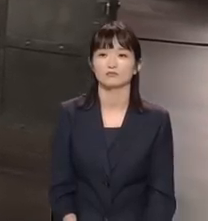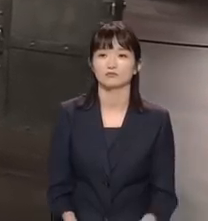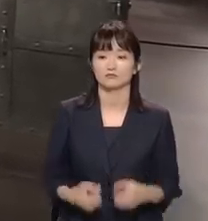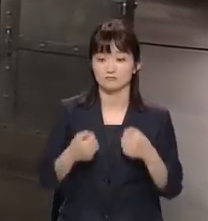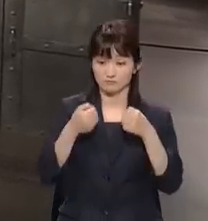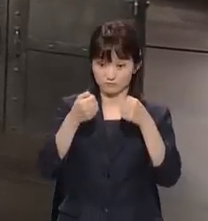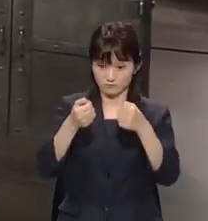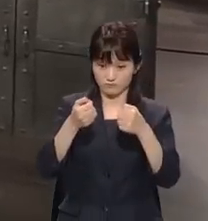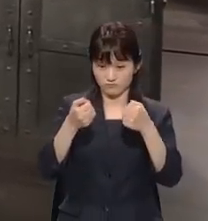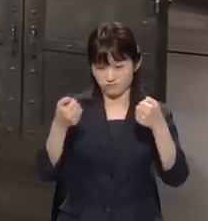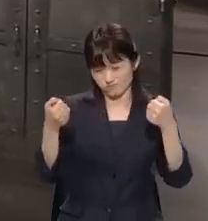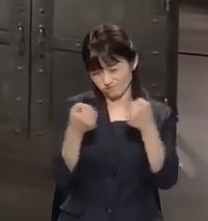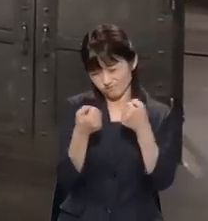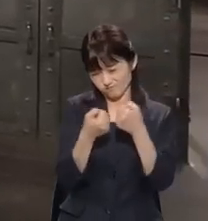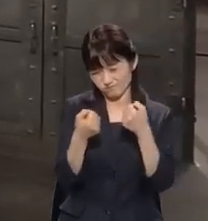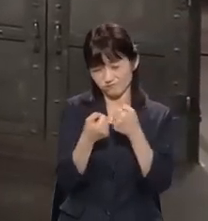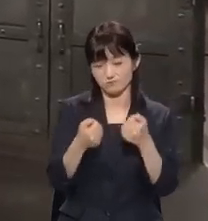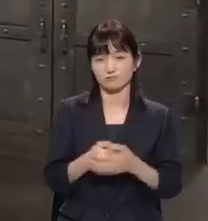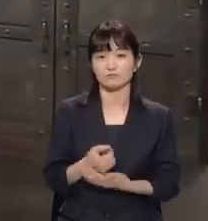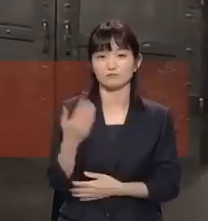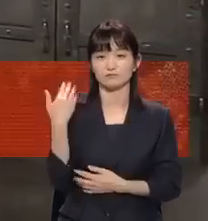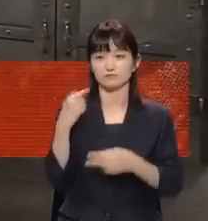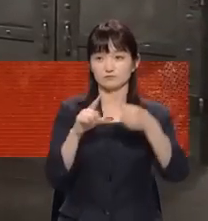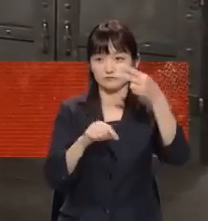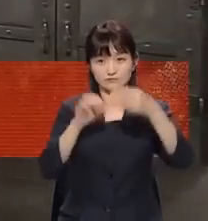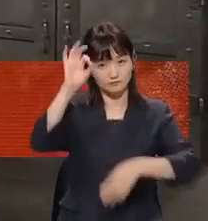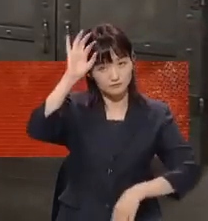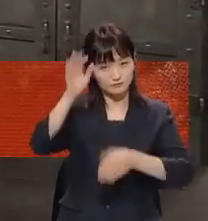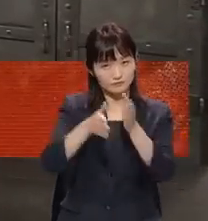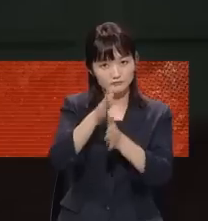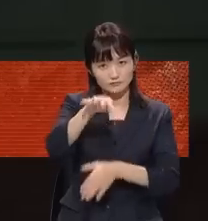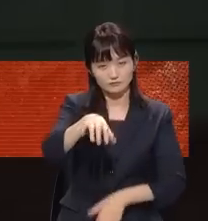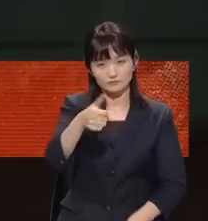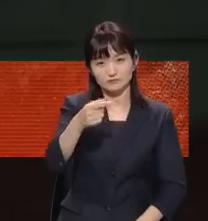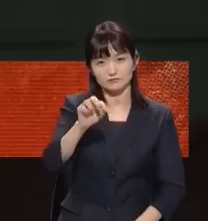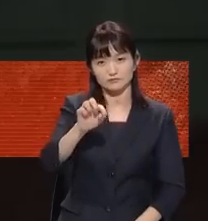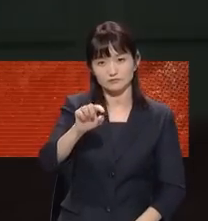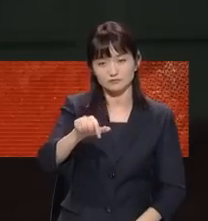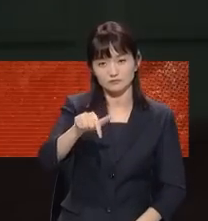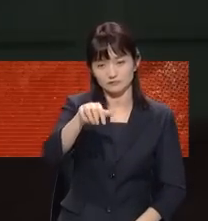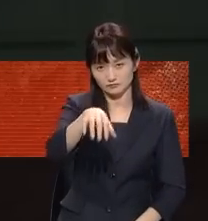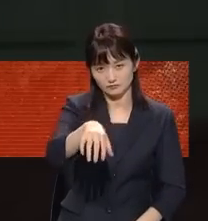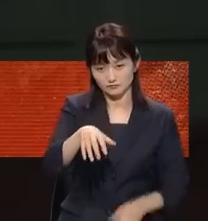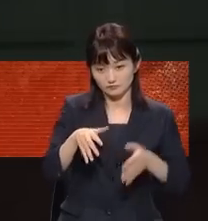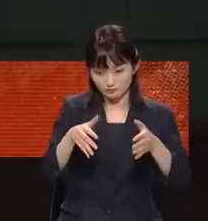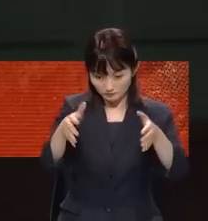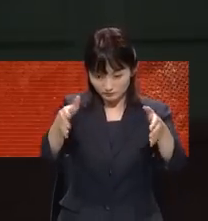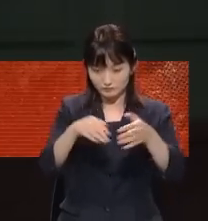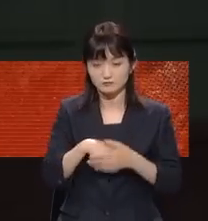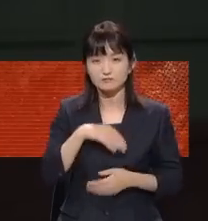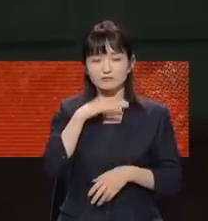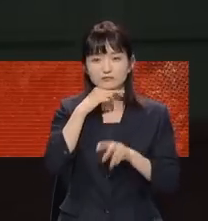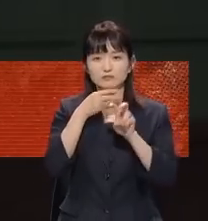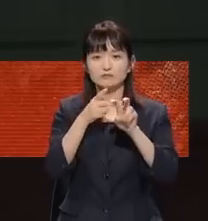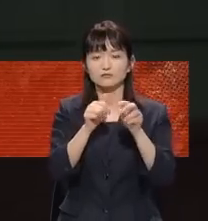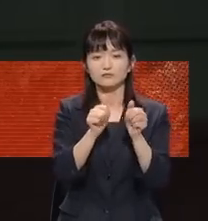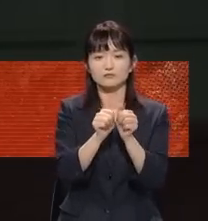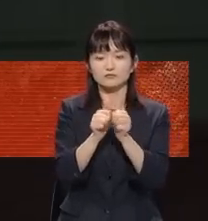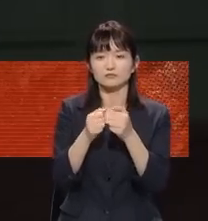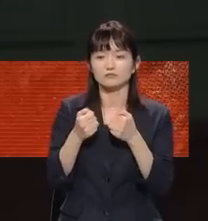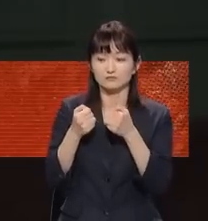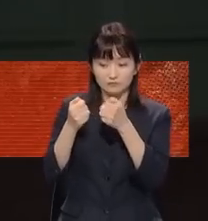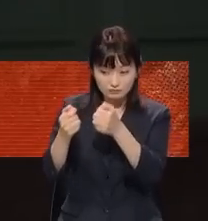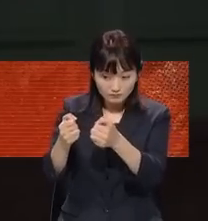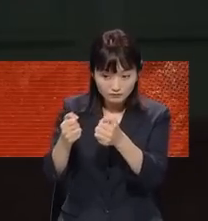중에 난투극을 벌였어요 맞습니다 지난 2월에 포항시 남구에 한 도로에서 있었던 일입니다 당시 20대 남성이 운전을 하고 있었고